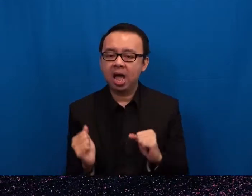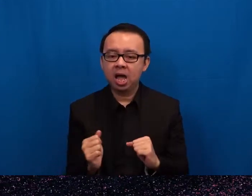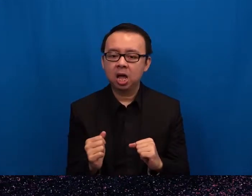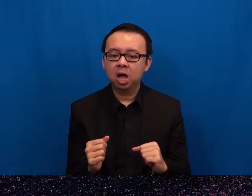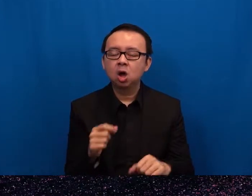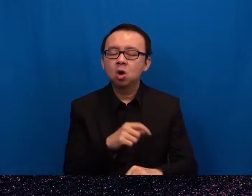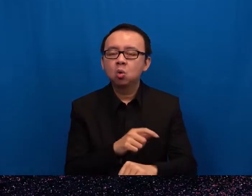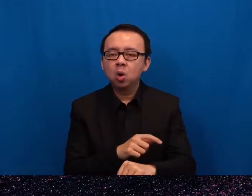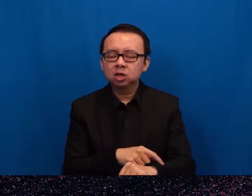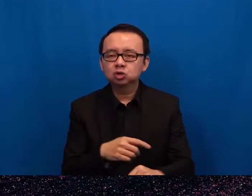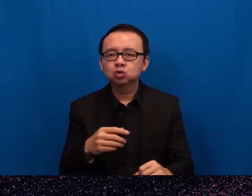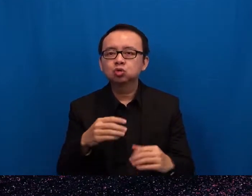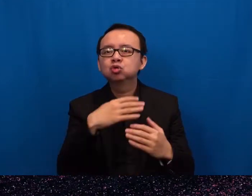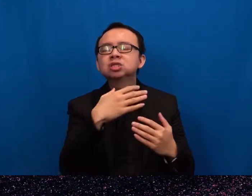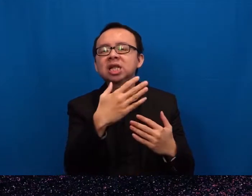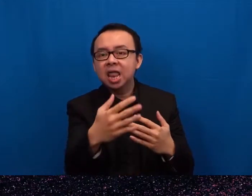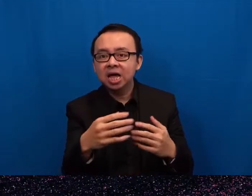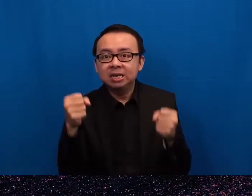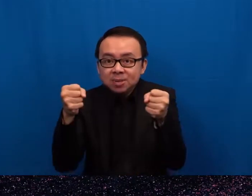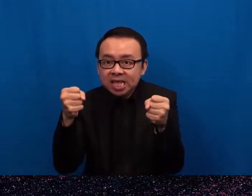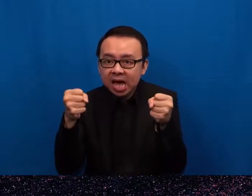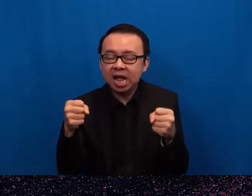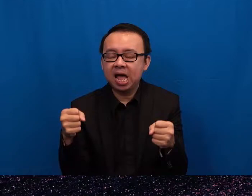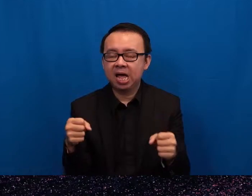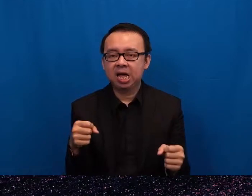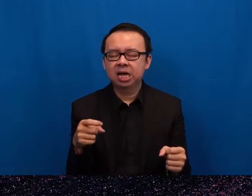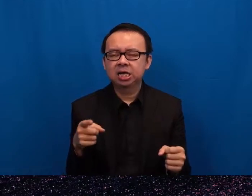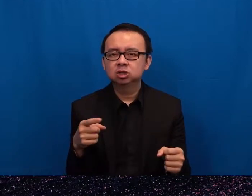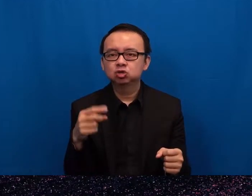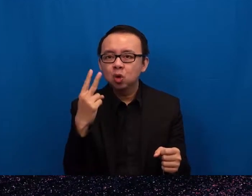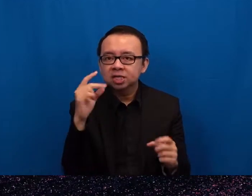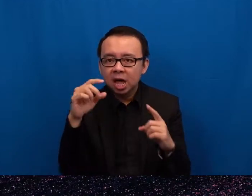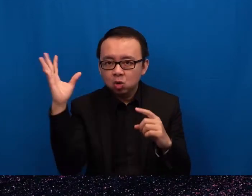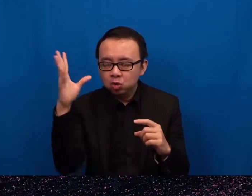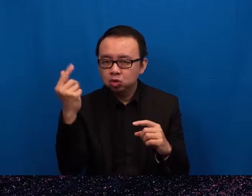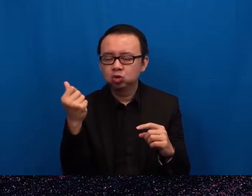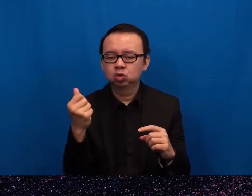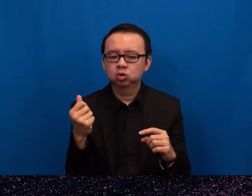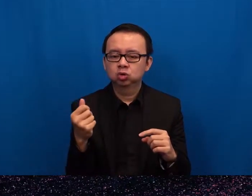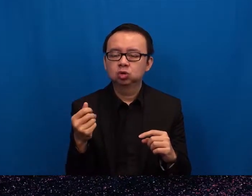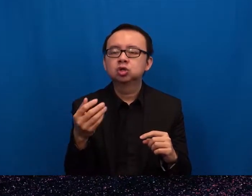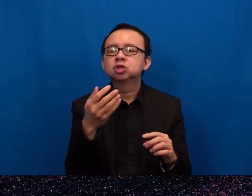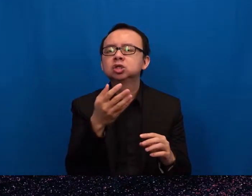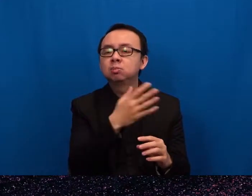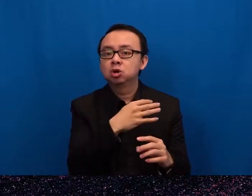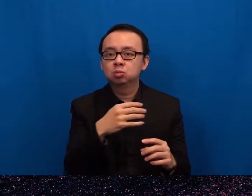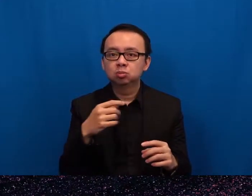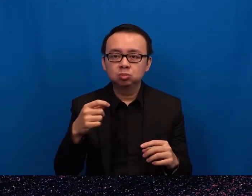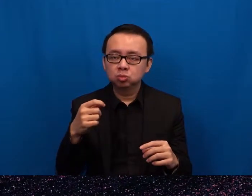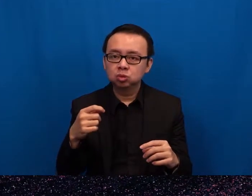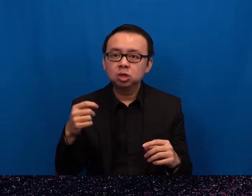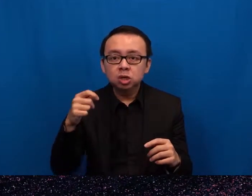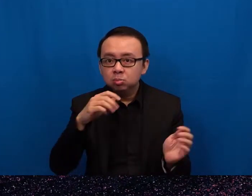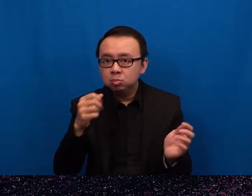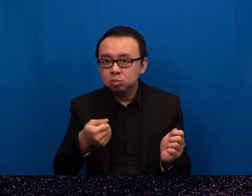dipenjara di Roma 2 tahun penjara Roma, Paulus sempat keluar sebentar sebelum nanti eksekusi oleh kaisar waktu itu.